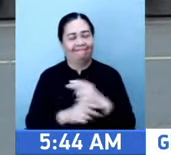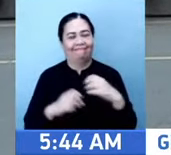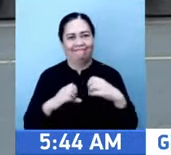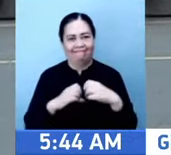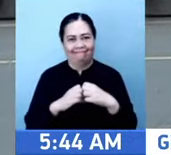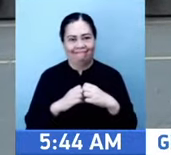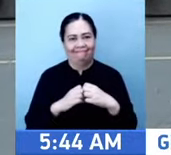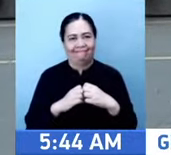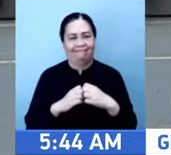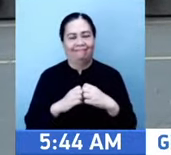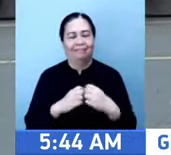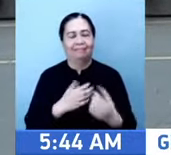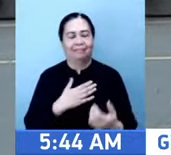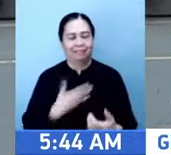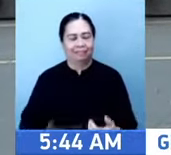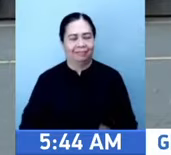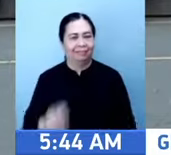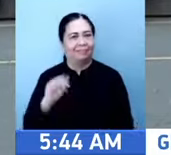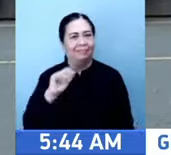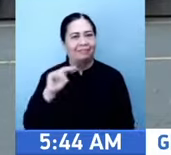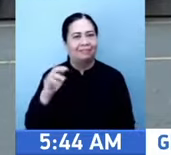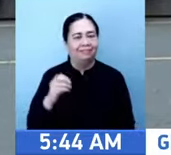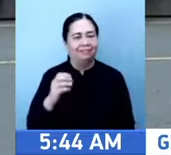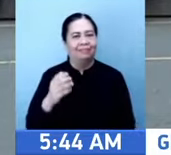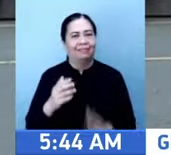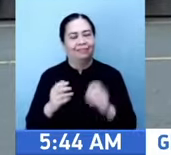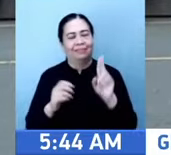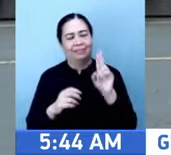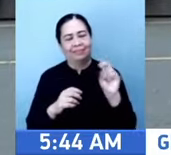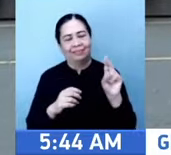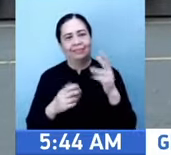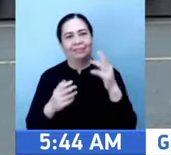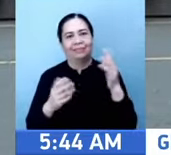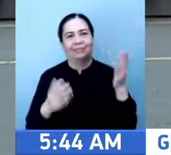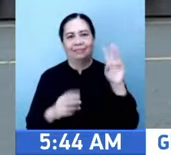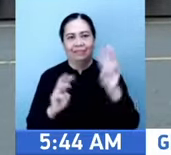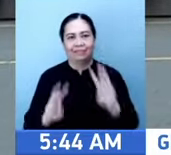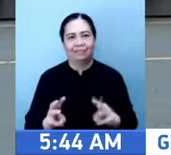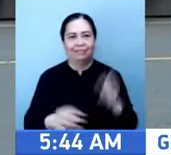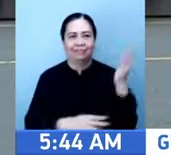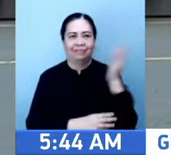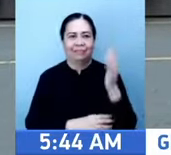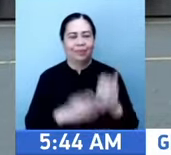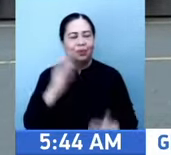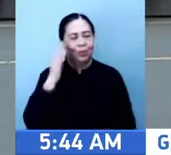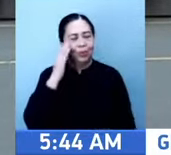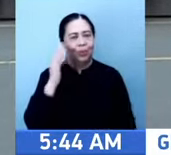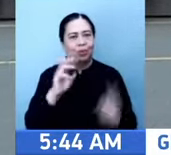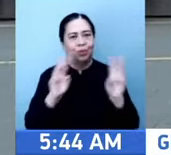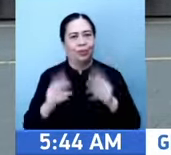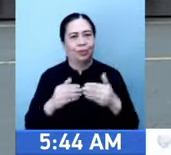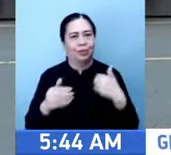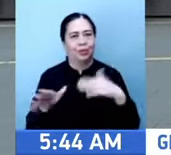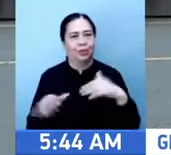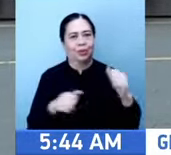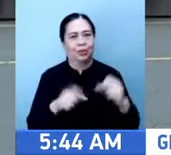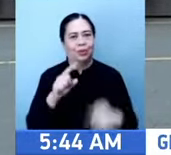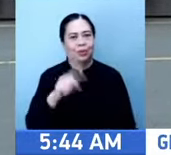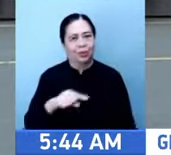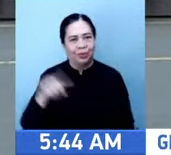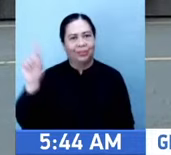po si Anjo Pertiera, ang inyong UH Weather Presenter. Know the weather before you go. Para mark safe